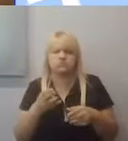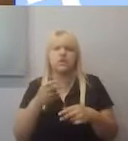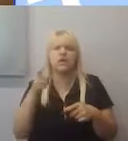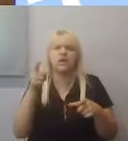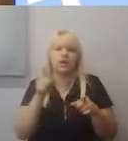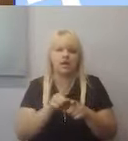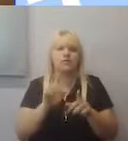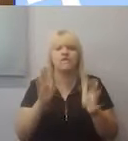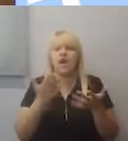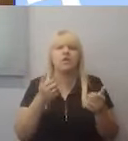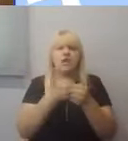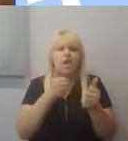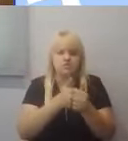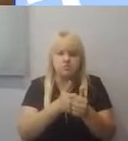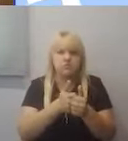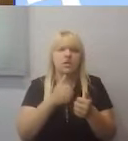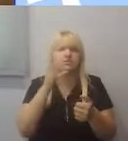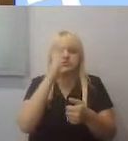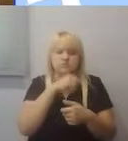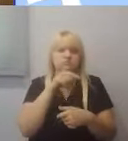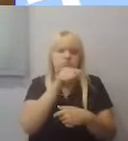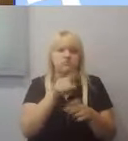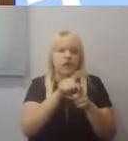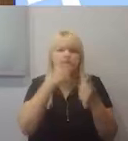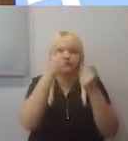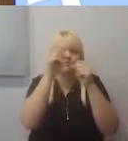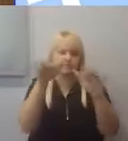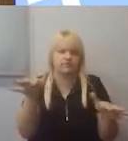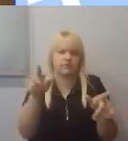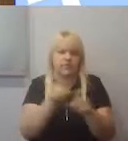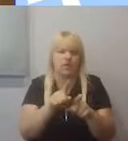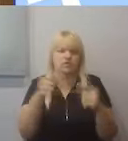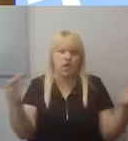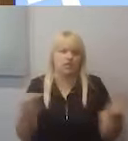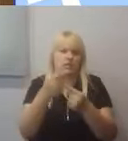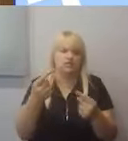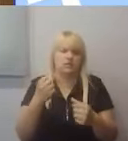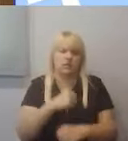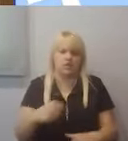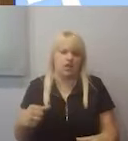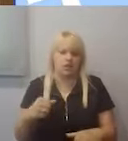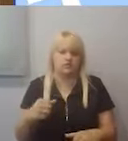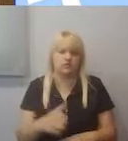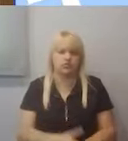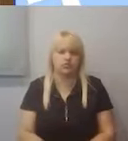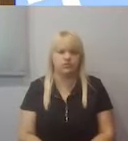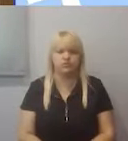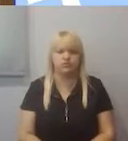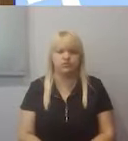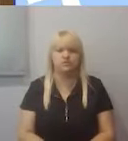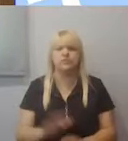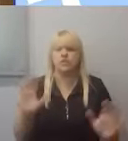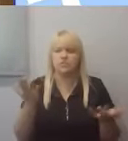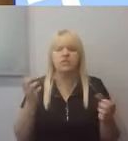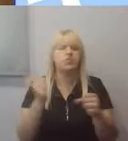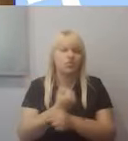pats kaimiņš var tad informēt tālāk tad attiecīgos dienestus šādā gadījumā jā bet nu tomēr manuprāt risinājums